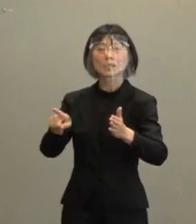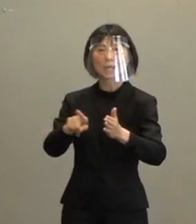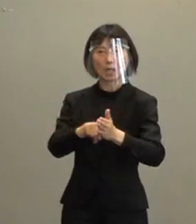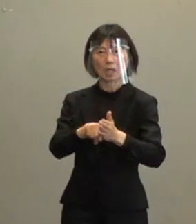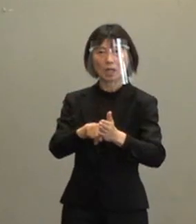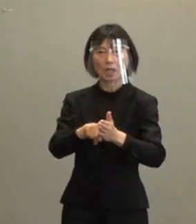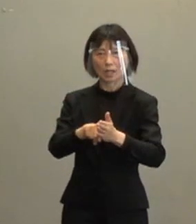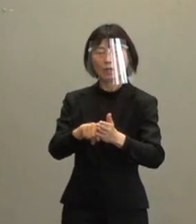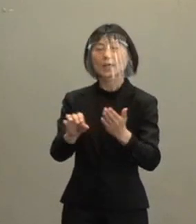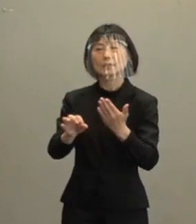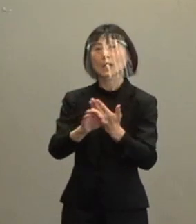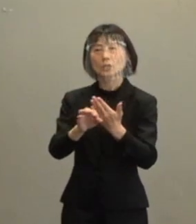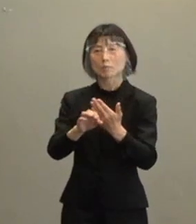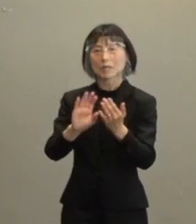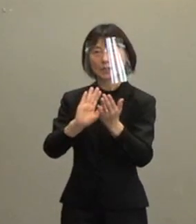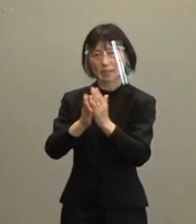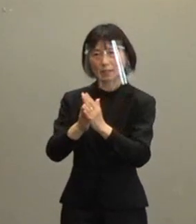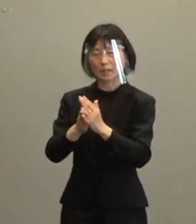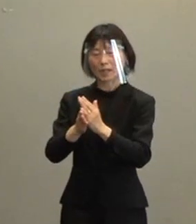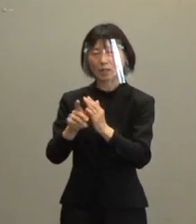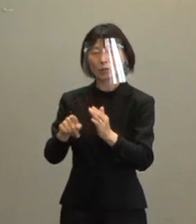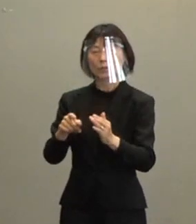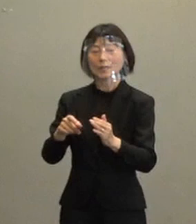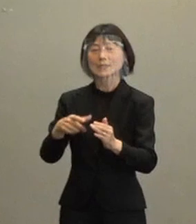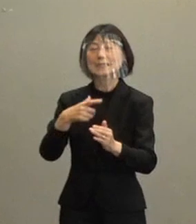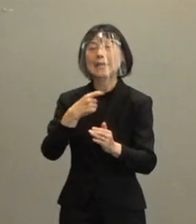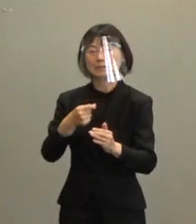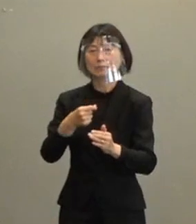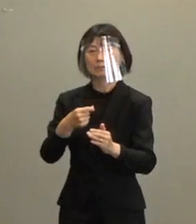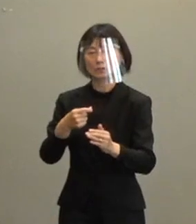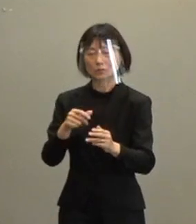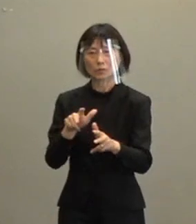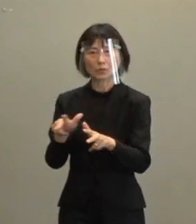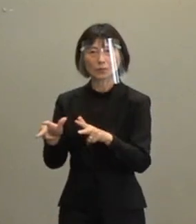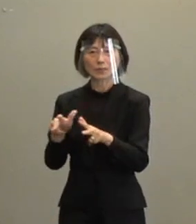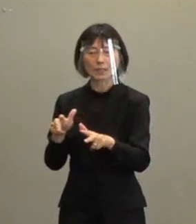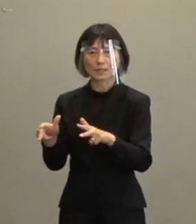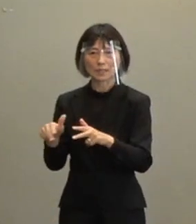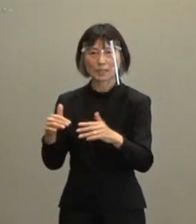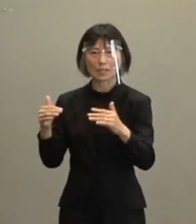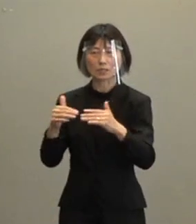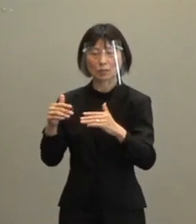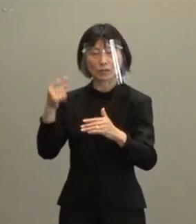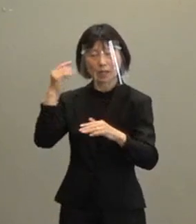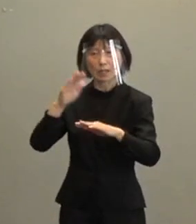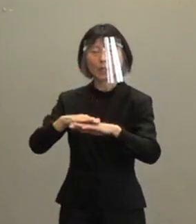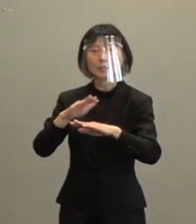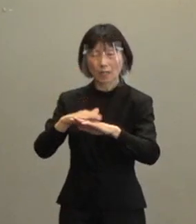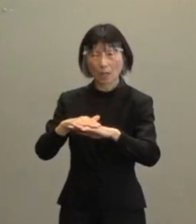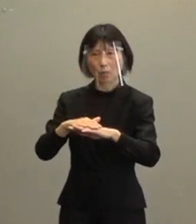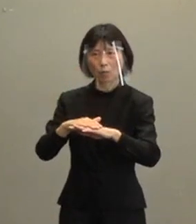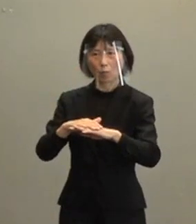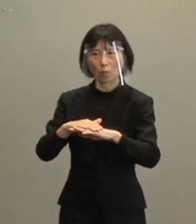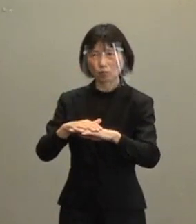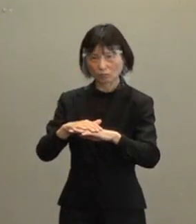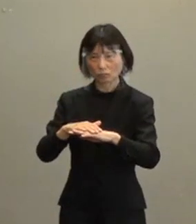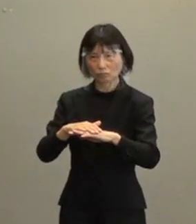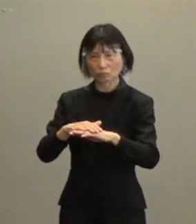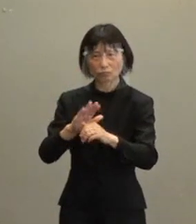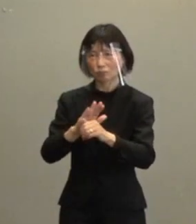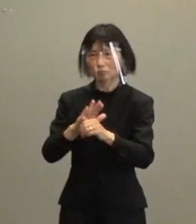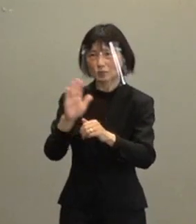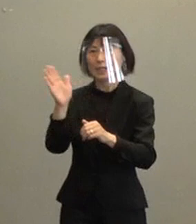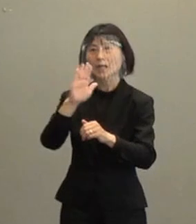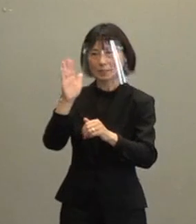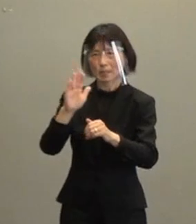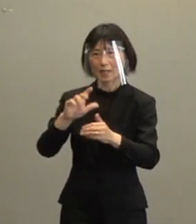その例えば県がこうしたいとかですね、そうした行政的な理論であったり考え方を前面に出さずに、地元の方々